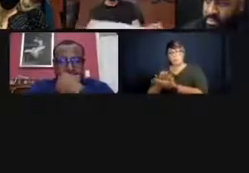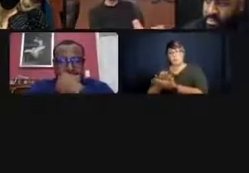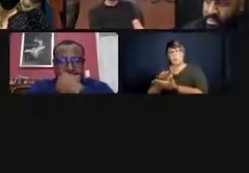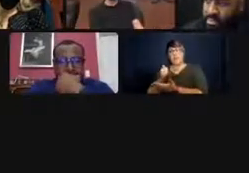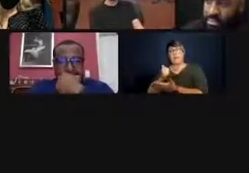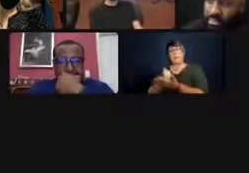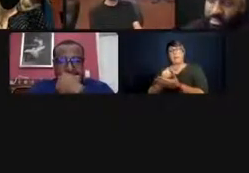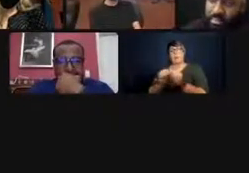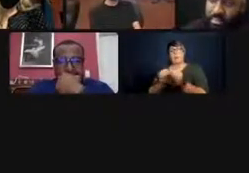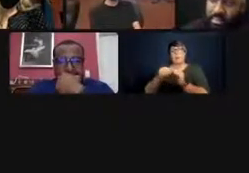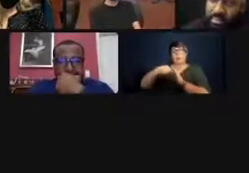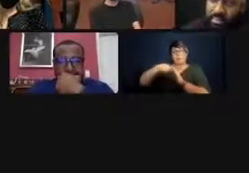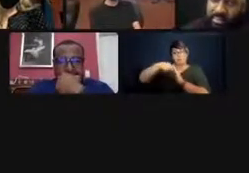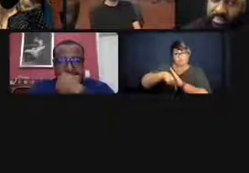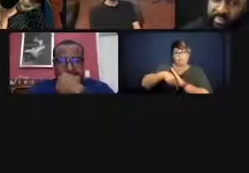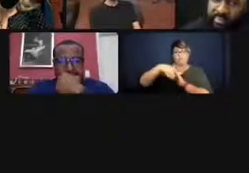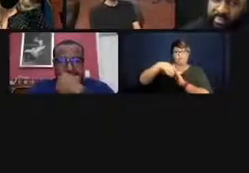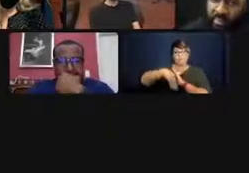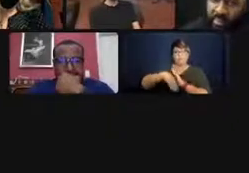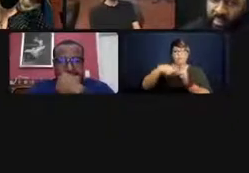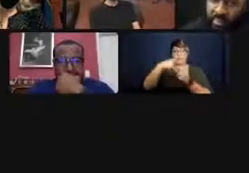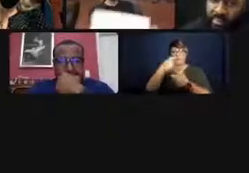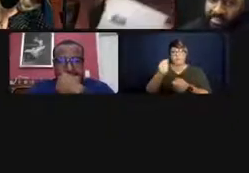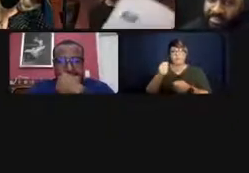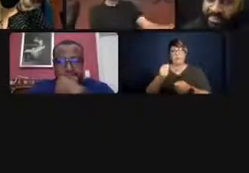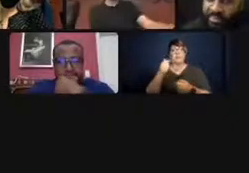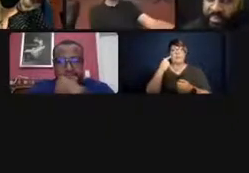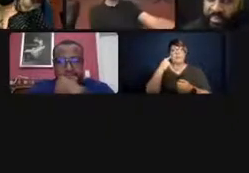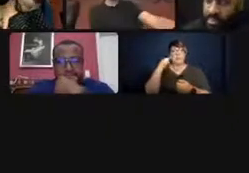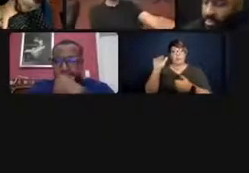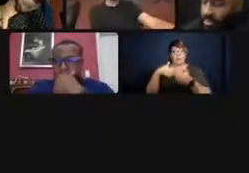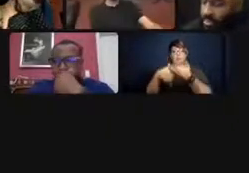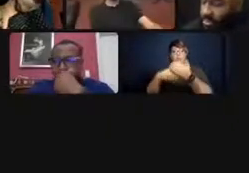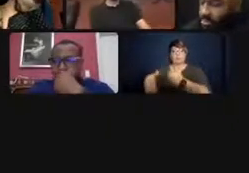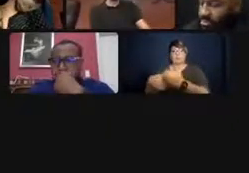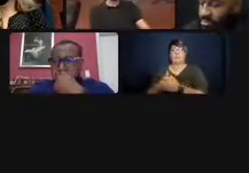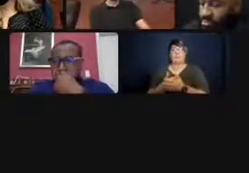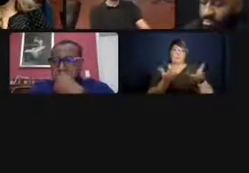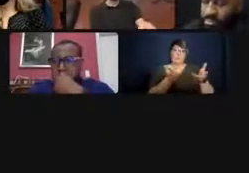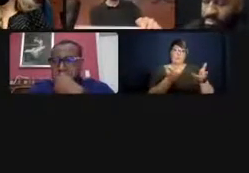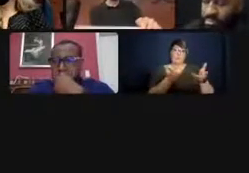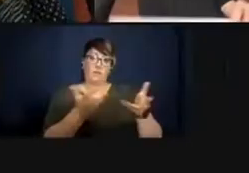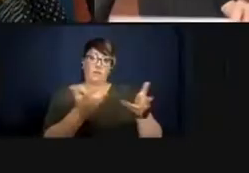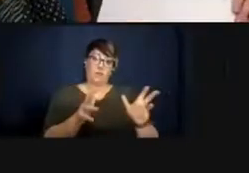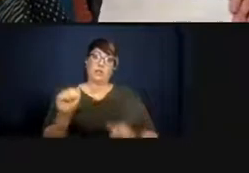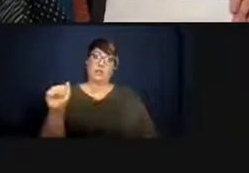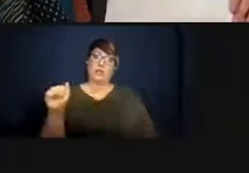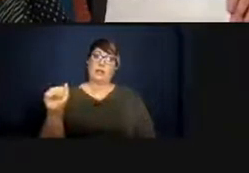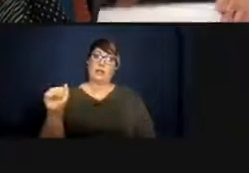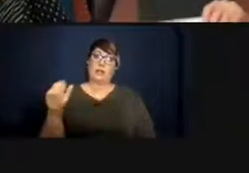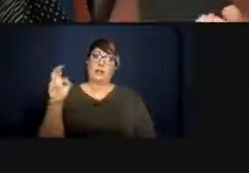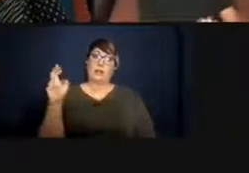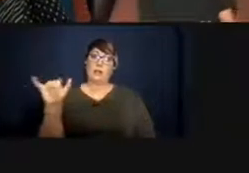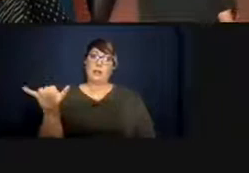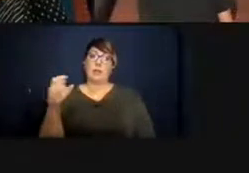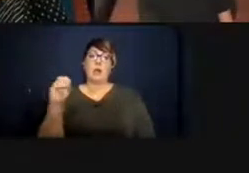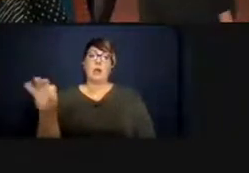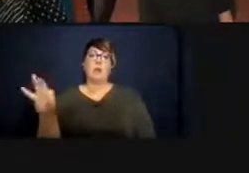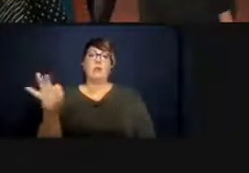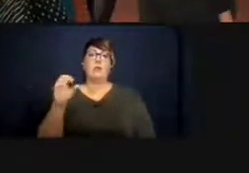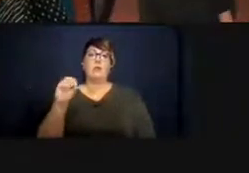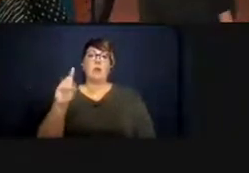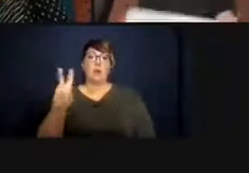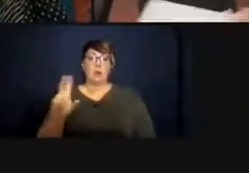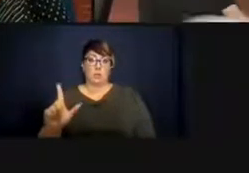pia wafanyabiashara jinsi kadri wanavyoendelea na masomo yao. Asante sana Dr.